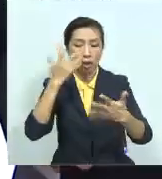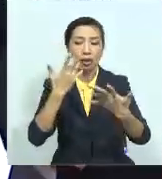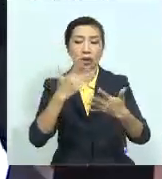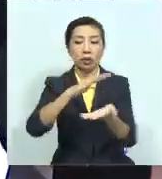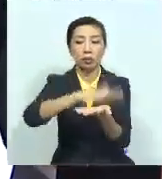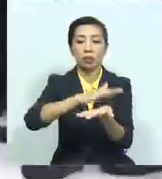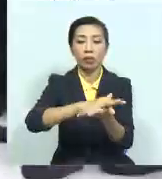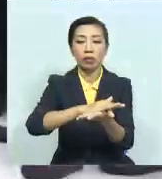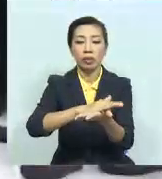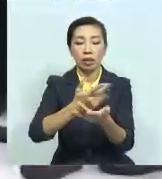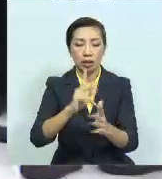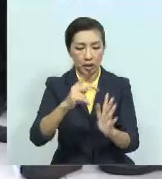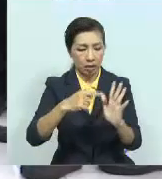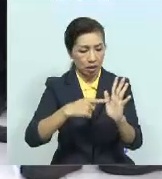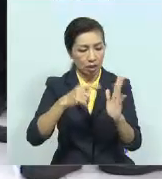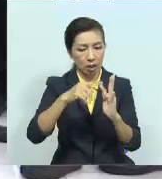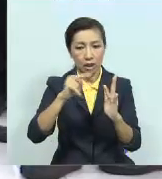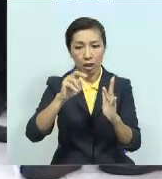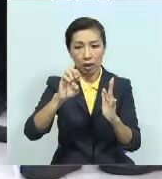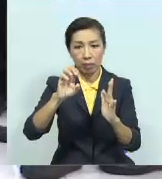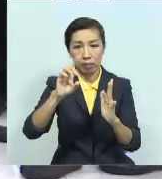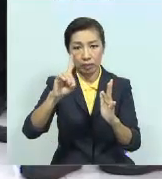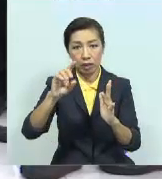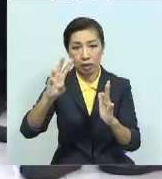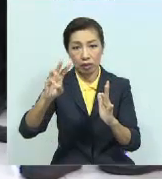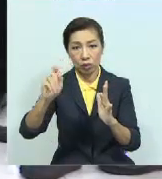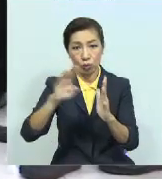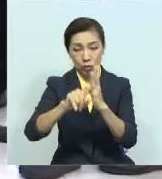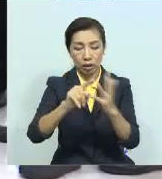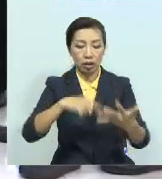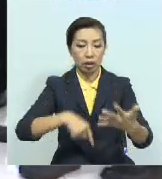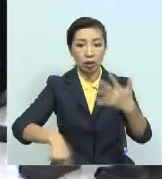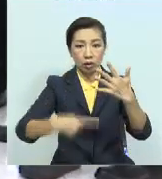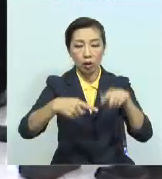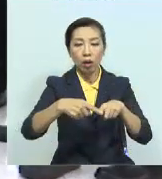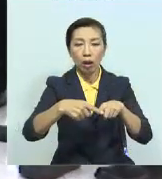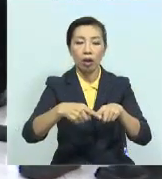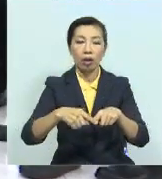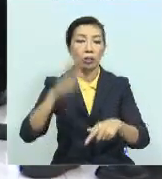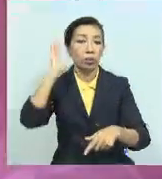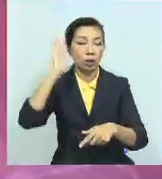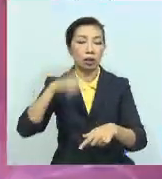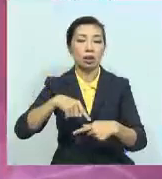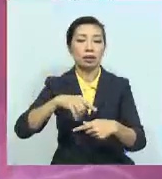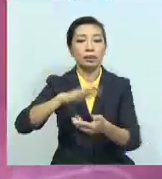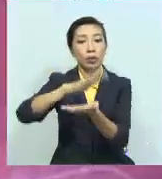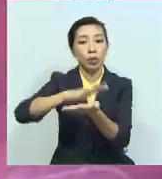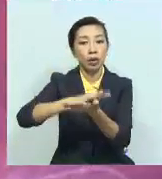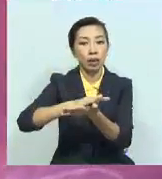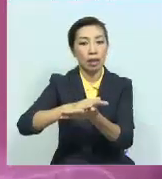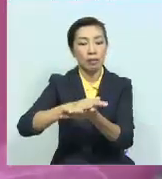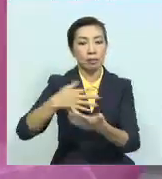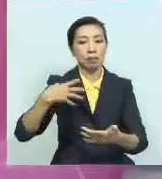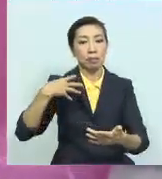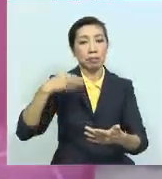รมเจริญโรงเรียนกำเนิดวิทย์และนายสรวิทย์อุดมผลชัยเจริญโรงเรียนมหิดลวิทยานุสรณ์จังหวัดนครปฐมน